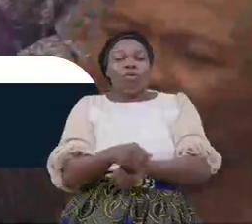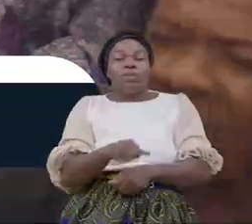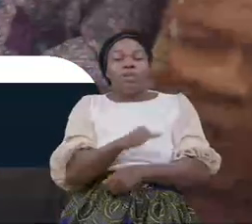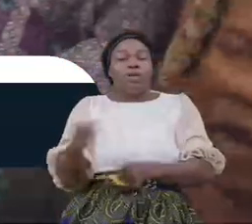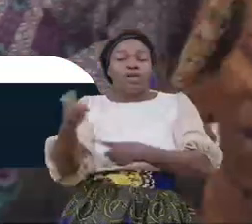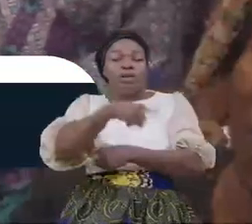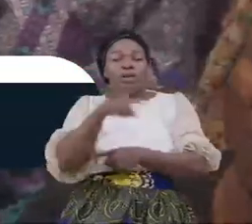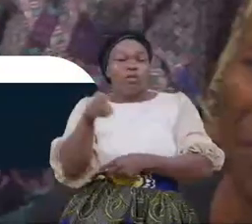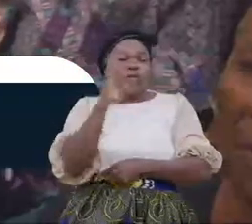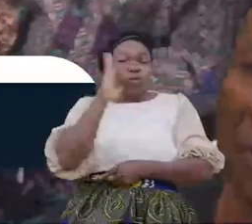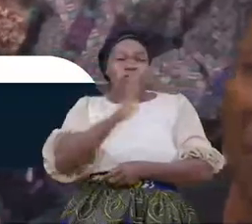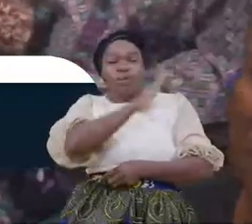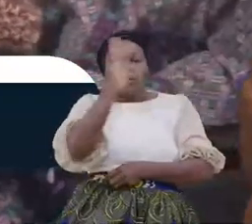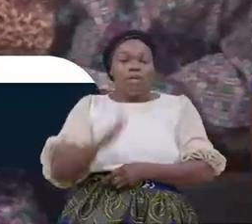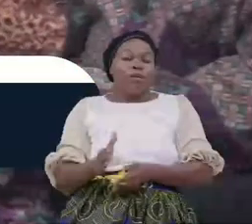oublier.